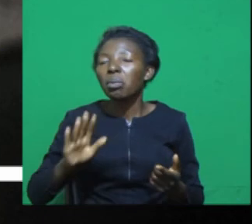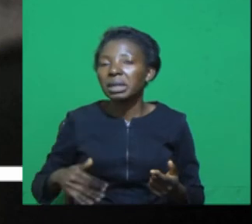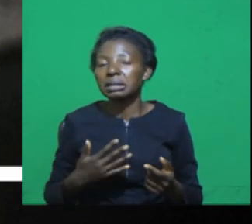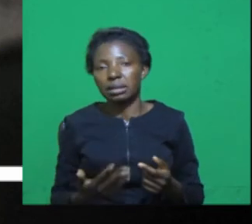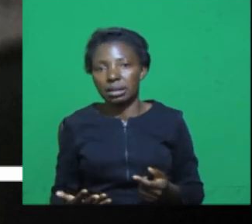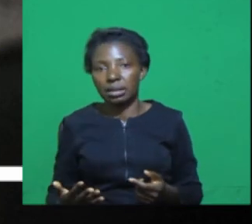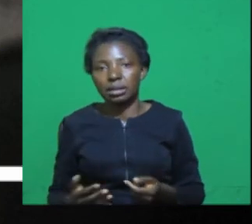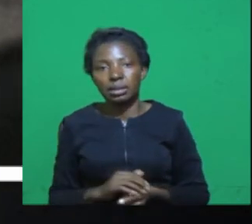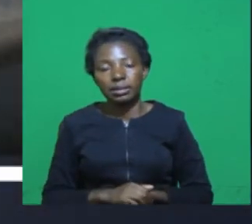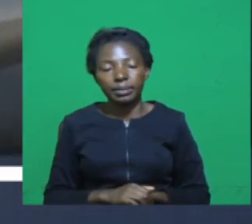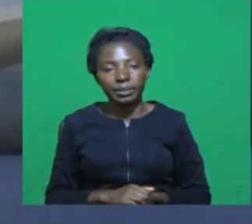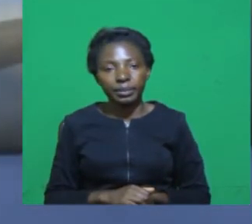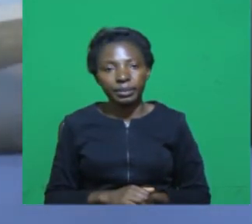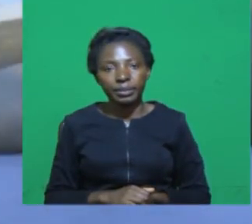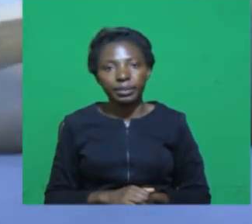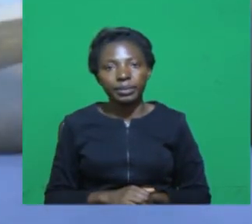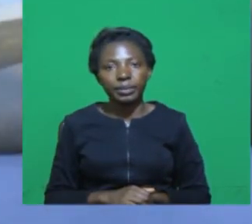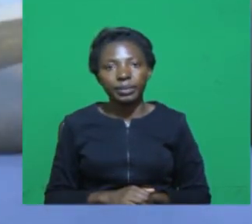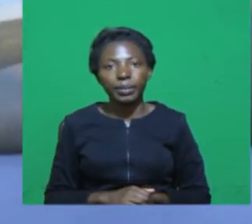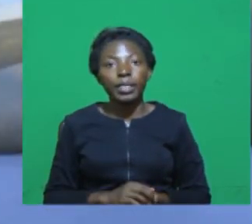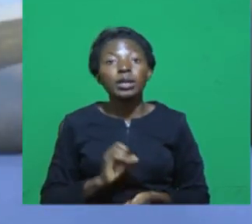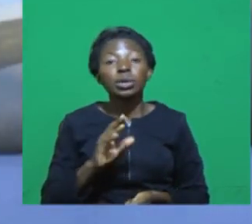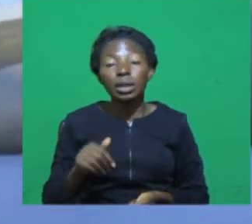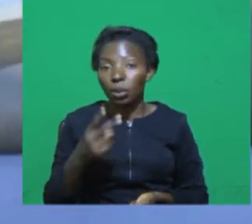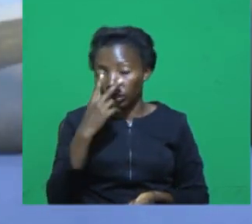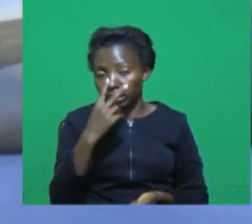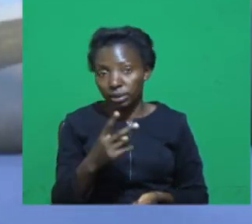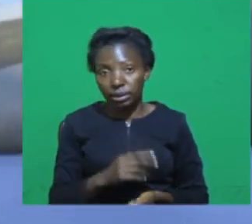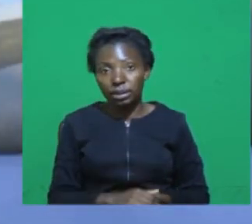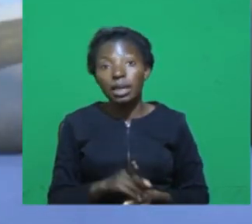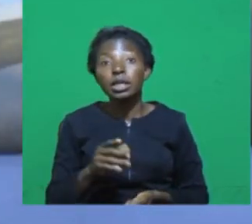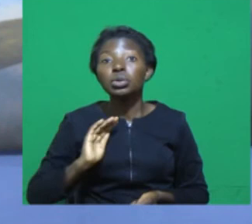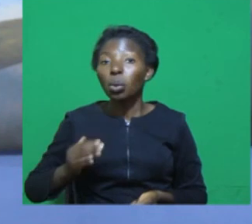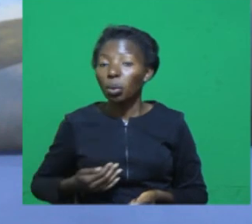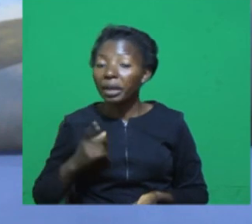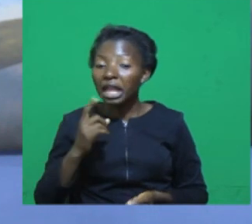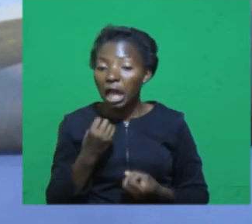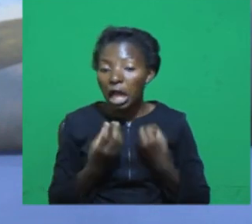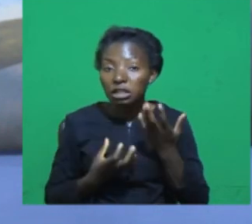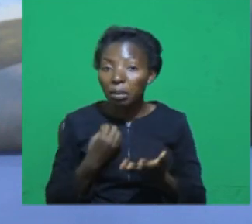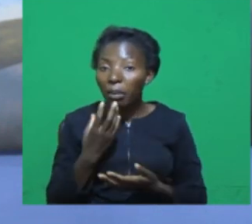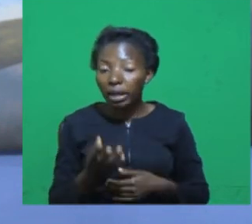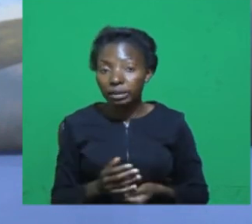nevezvinonyangadza zvenyika. Saka panapa pastor uye atsanangurwa, Right.